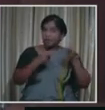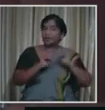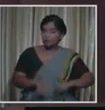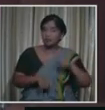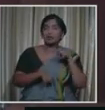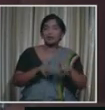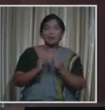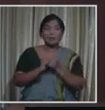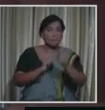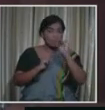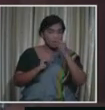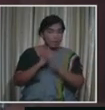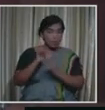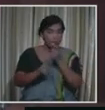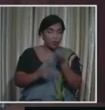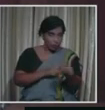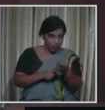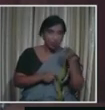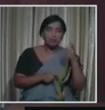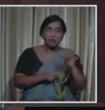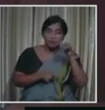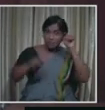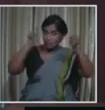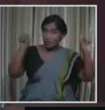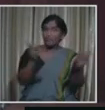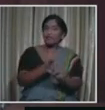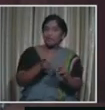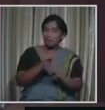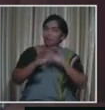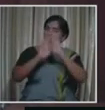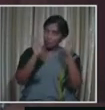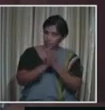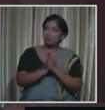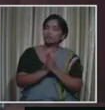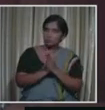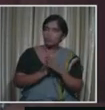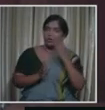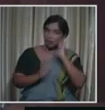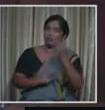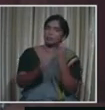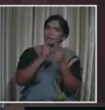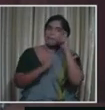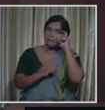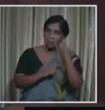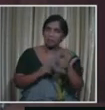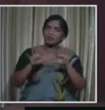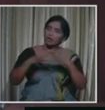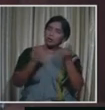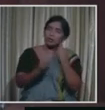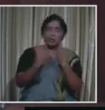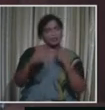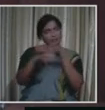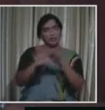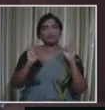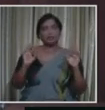Etening anaturu Diat Tunana yang Menteri orang Paharadi, yang tengah orang pecahan kriya, Hameka pilih bandu suatu ini periksaan keran. Orang periksaan tapi mulai dengan